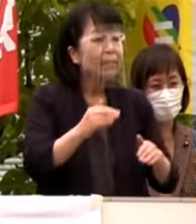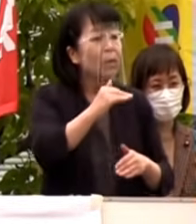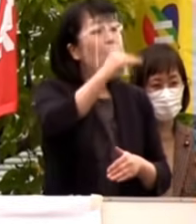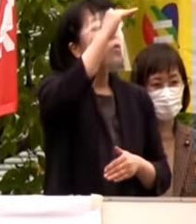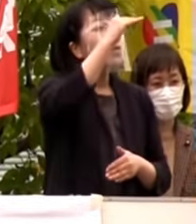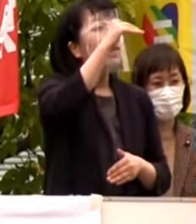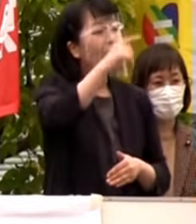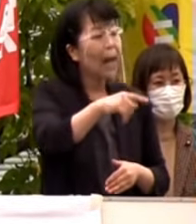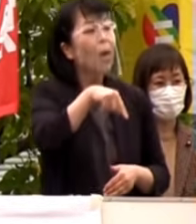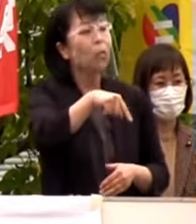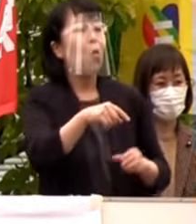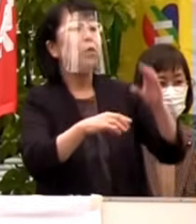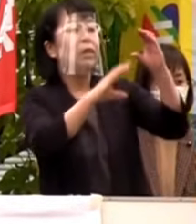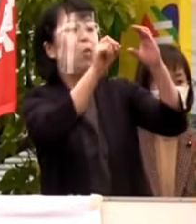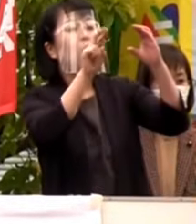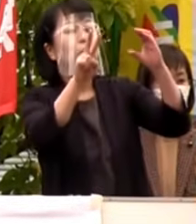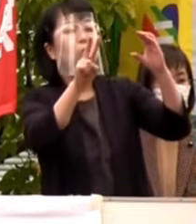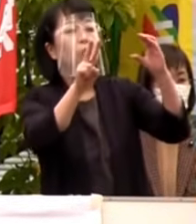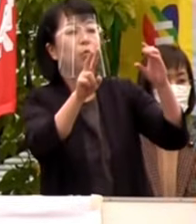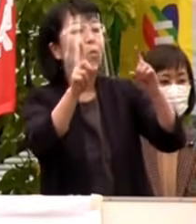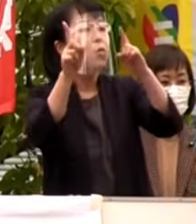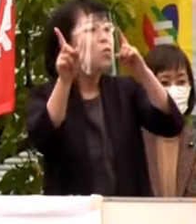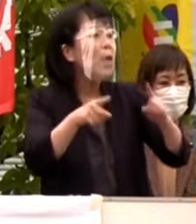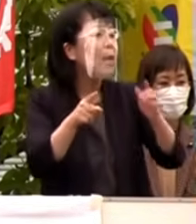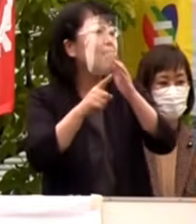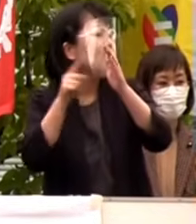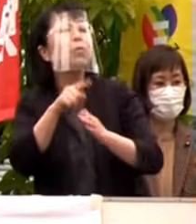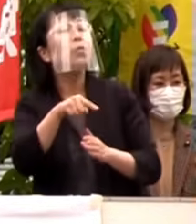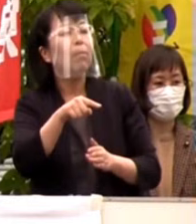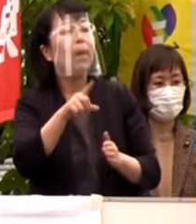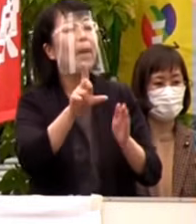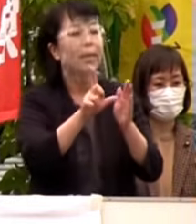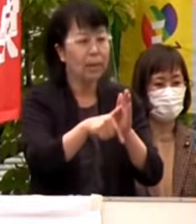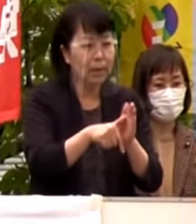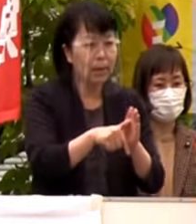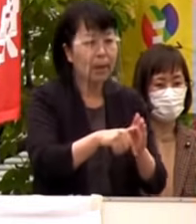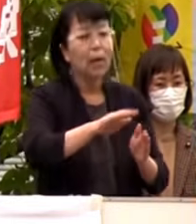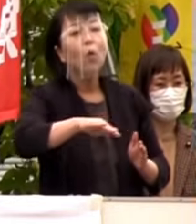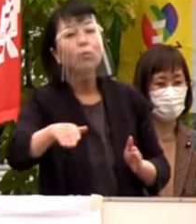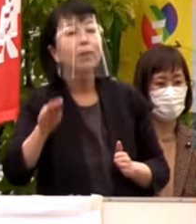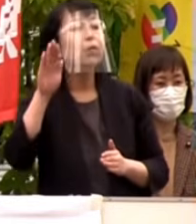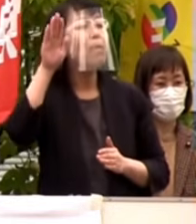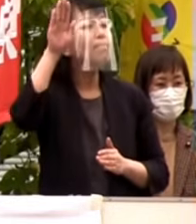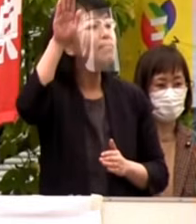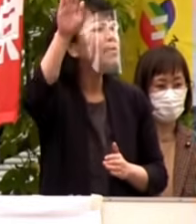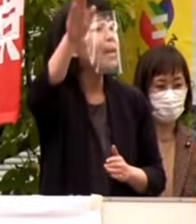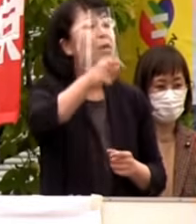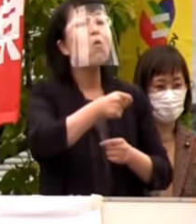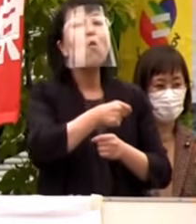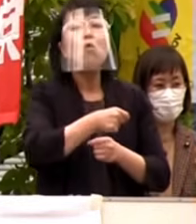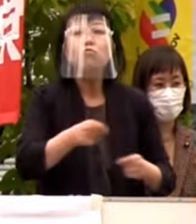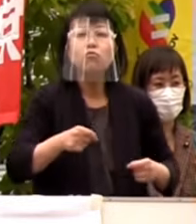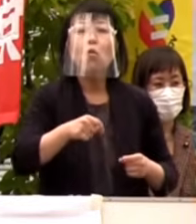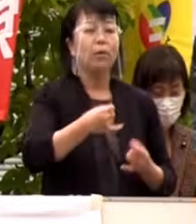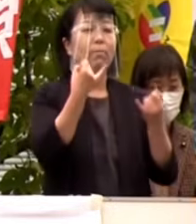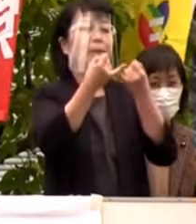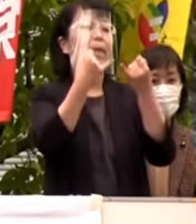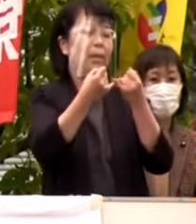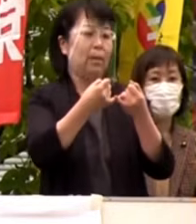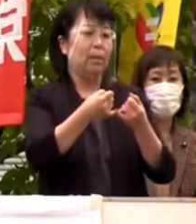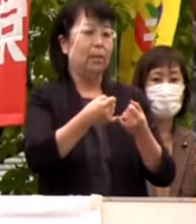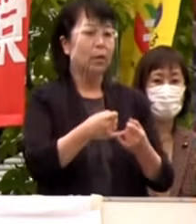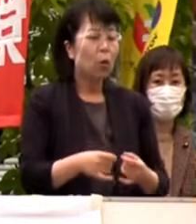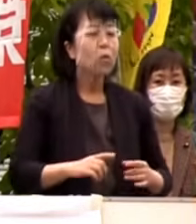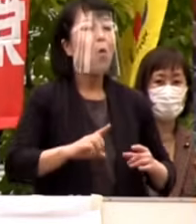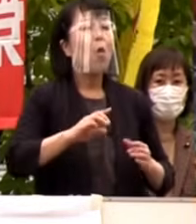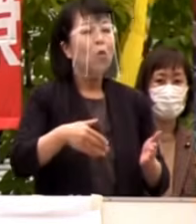の CO2 削減に背を向け続けることは、子供たちの未来を不当に奪うことそのものだと。限り